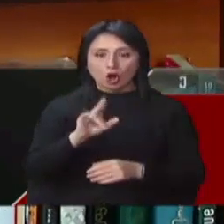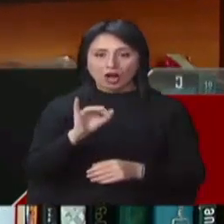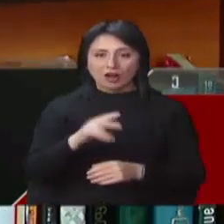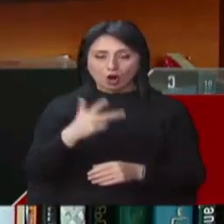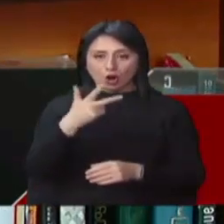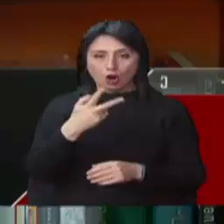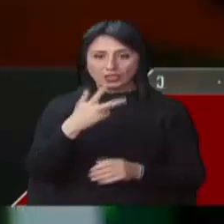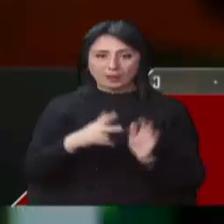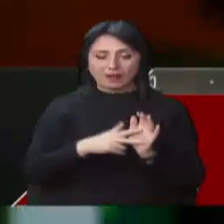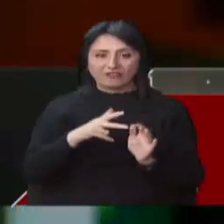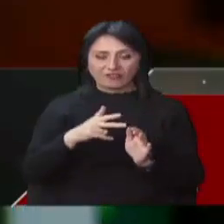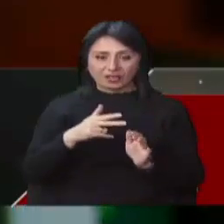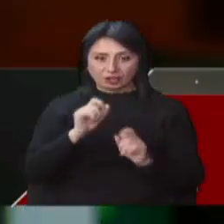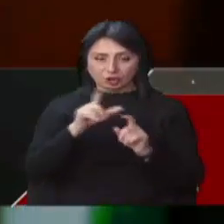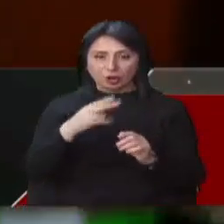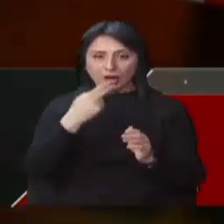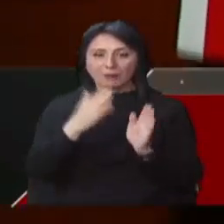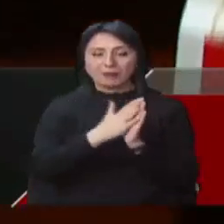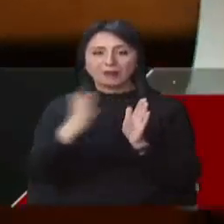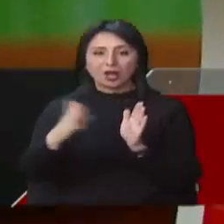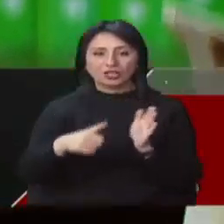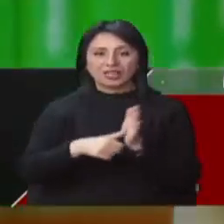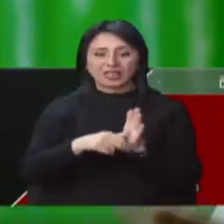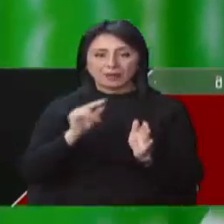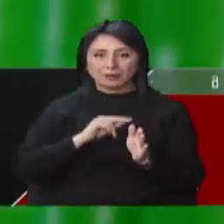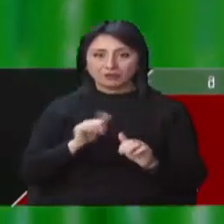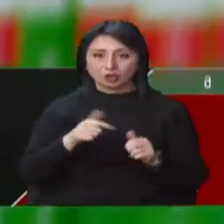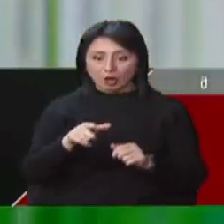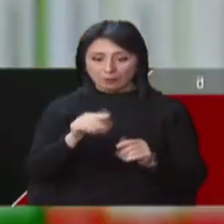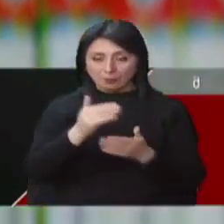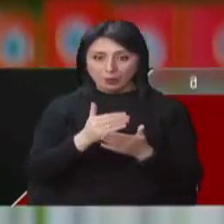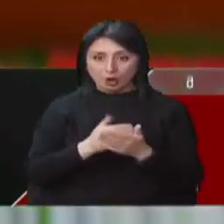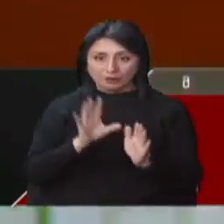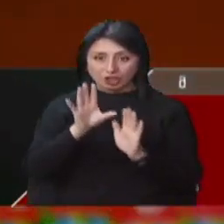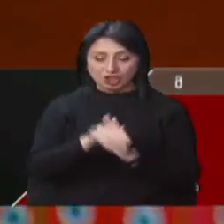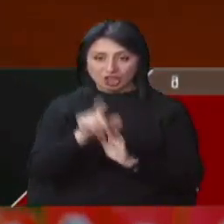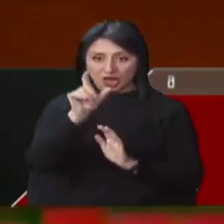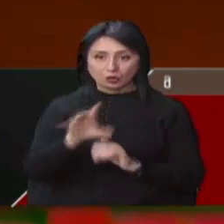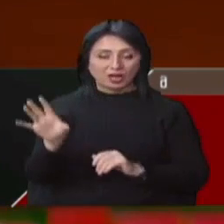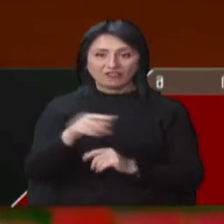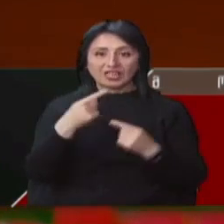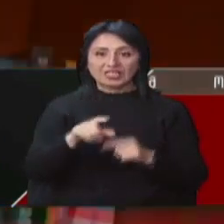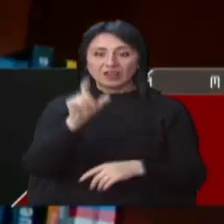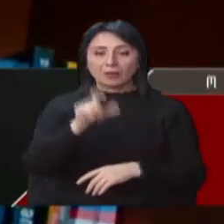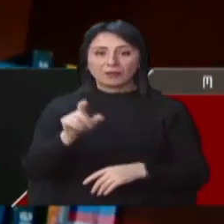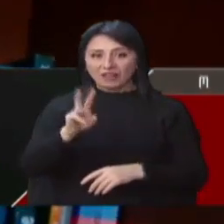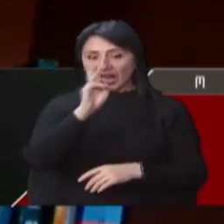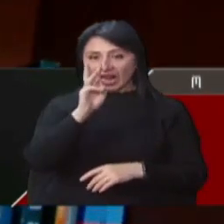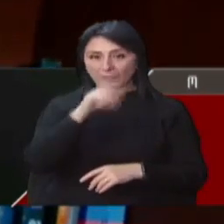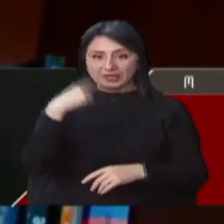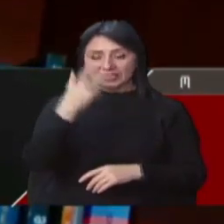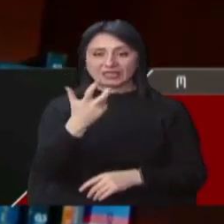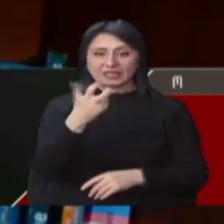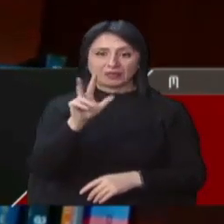მდებარე 21 სკოლაში ბიბლიოთეკარის დამხმარედ მუშაობს და როგორც ამ პროგრამაში ჩართული, ყველა სხვა ბენეფიციარი ხელფასის